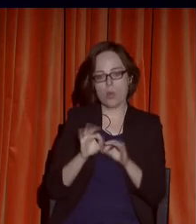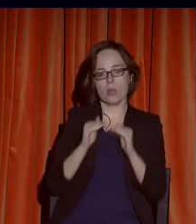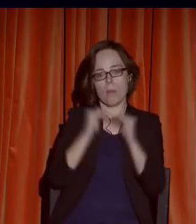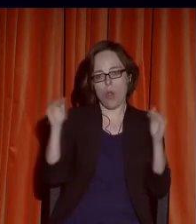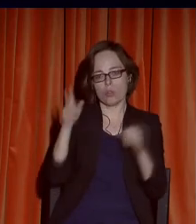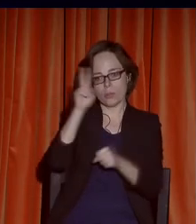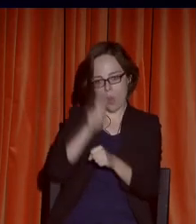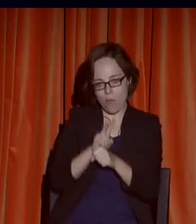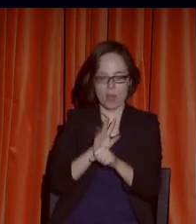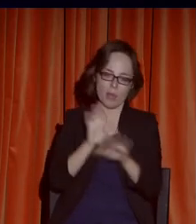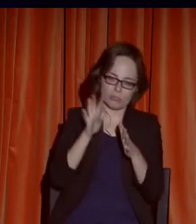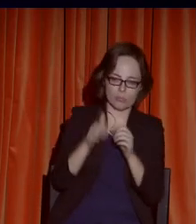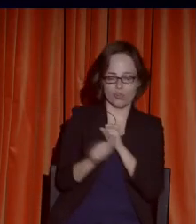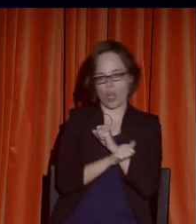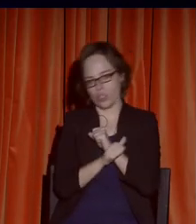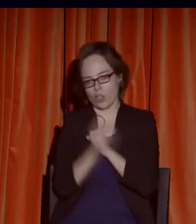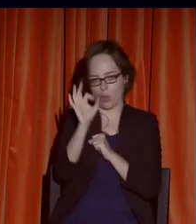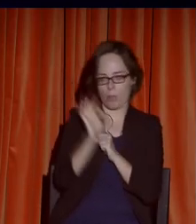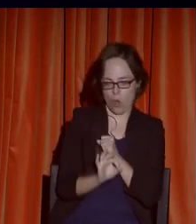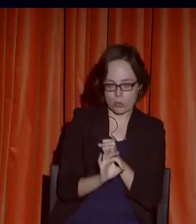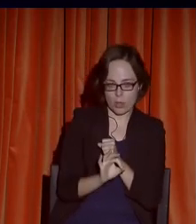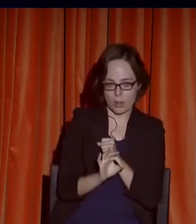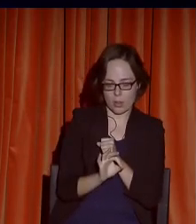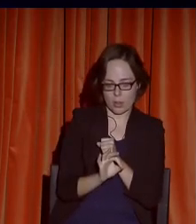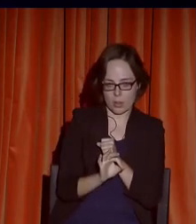na poziomie, powiedzmy, rzędu 60%,